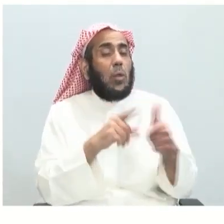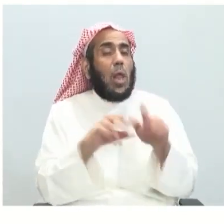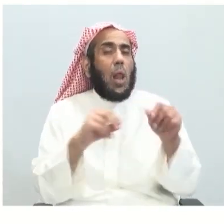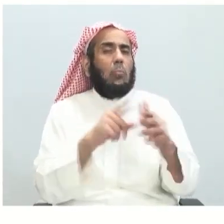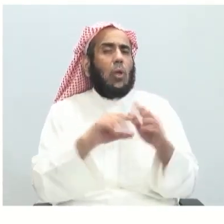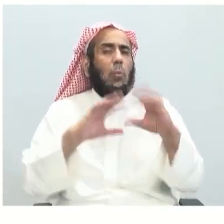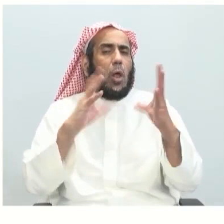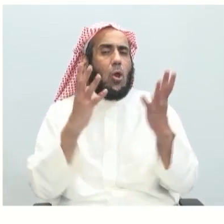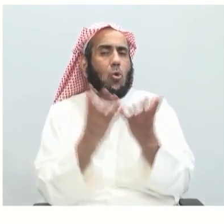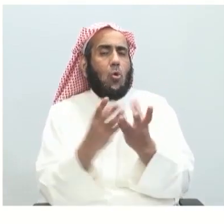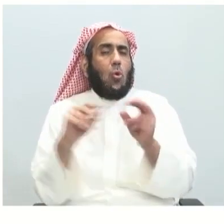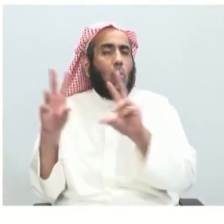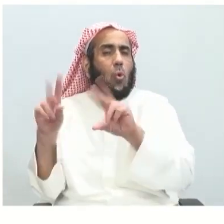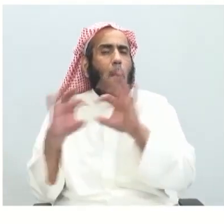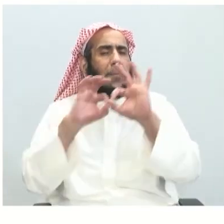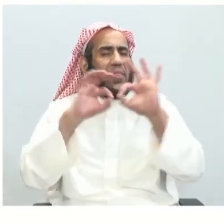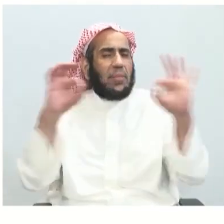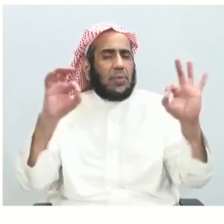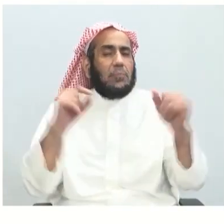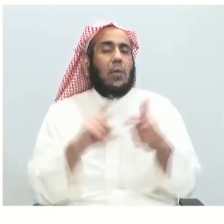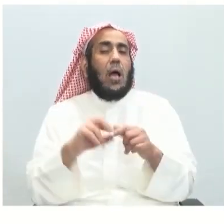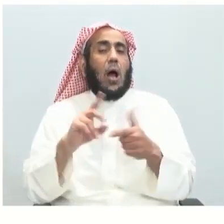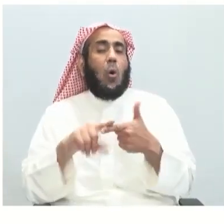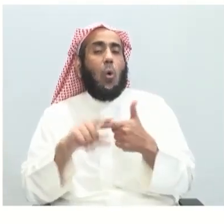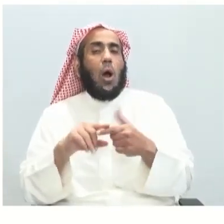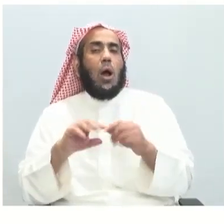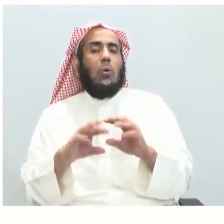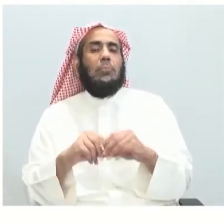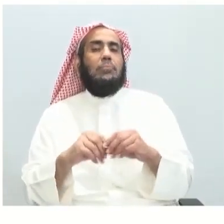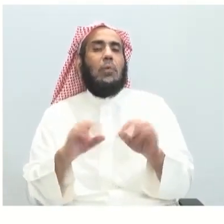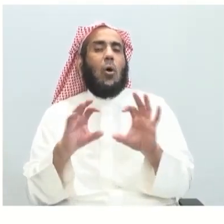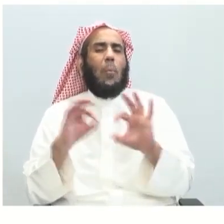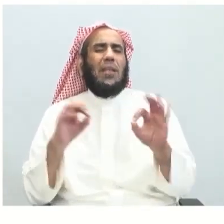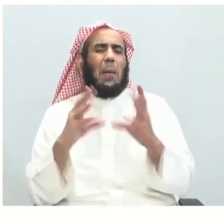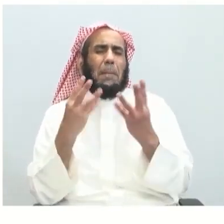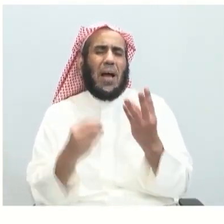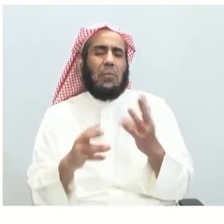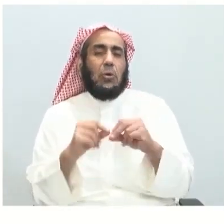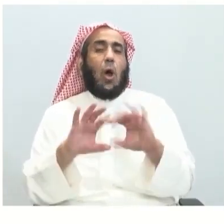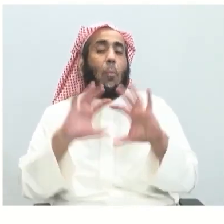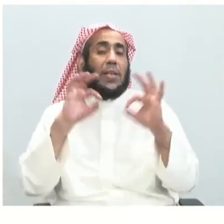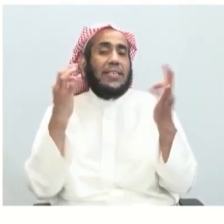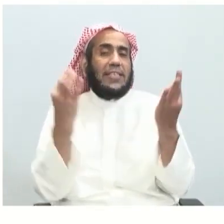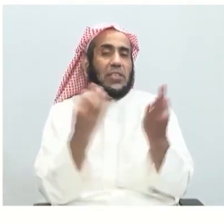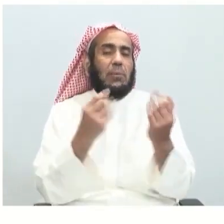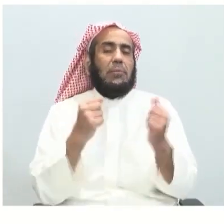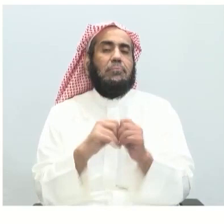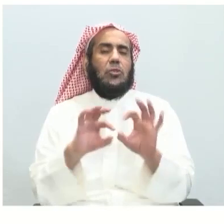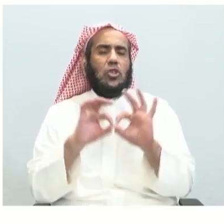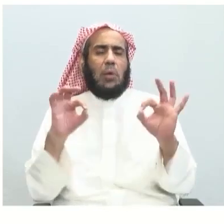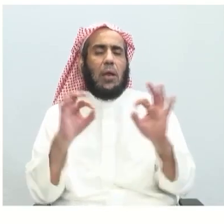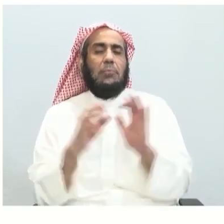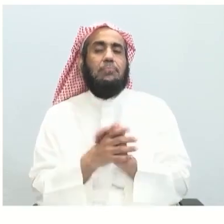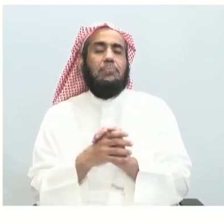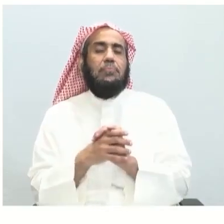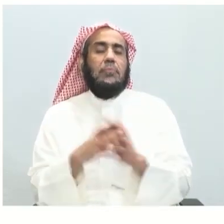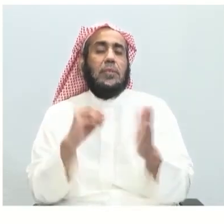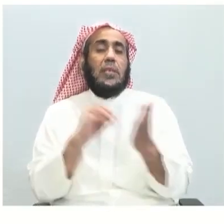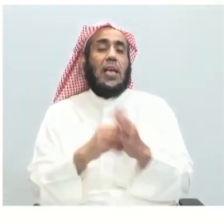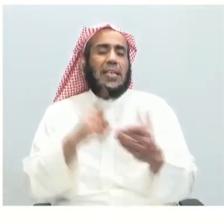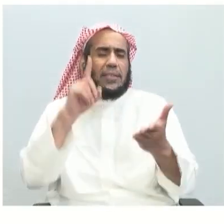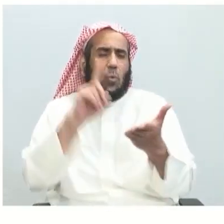بدل كل من كل مسمى بدر مطابق او بدل بعض من كل او بدل اشتمال او بدل اشتمال طيب